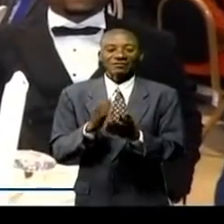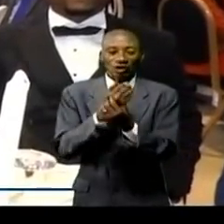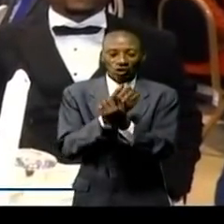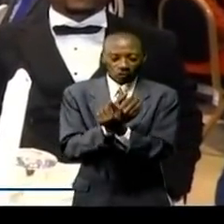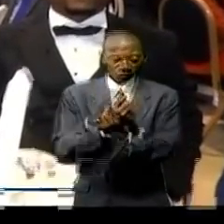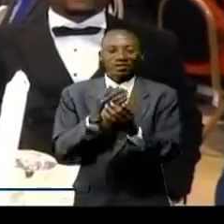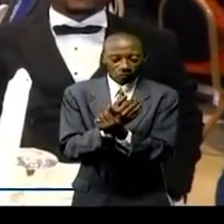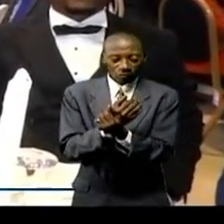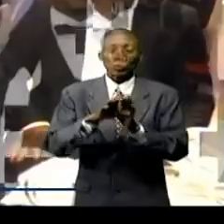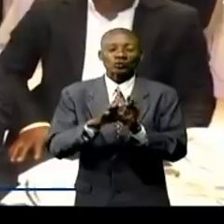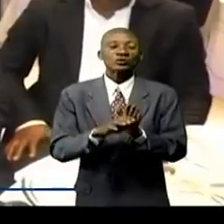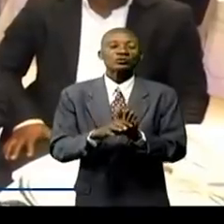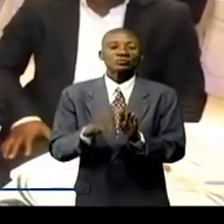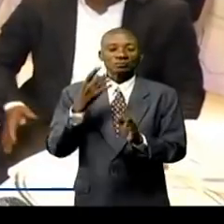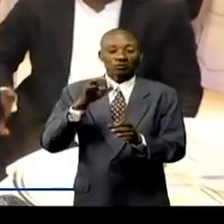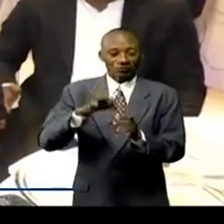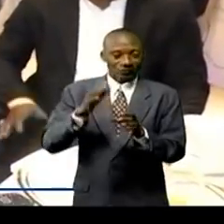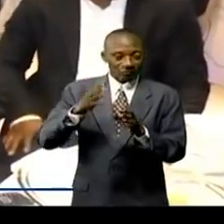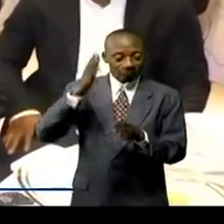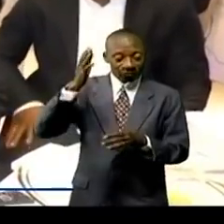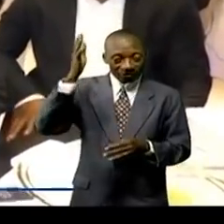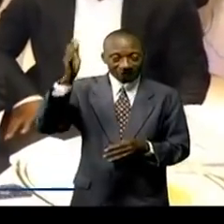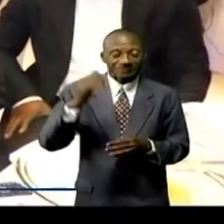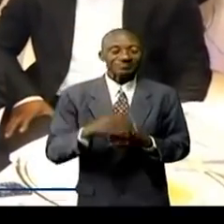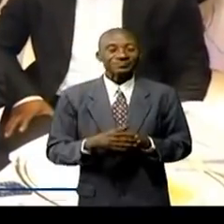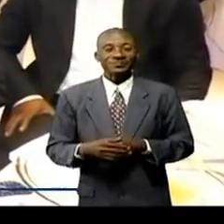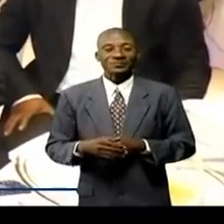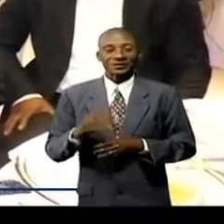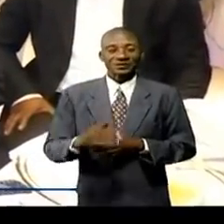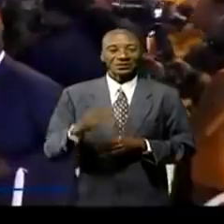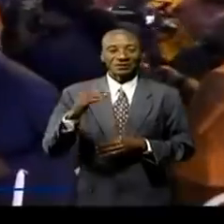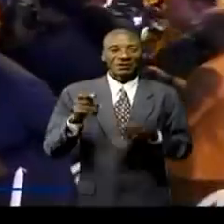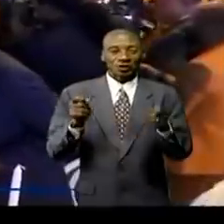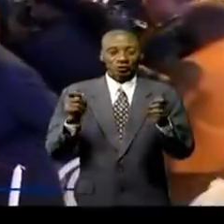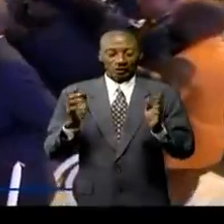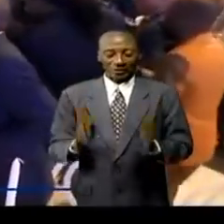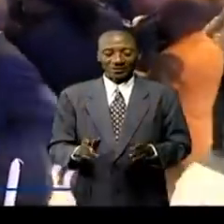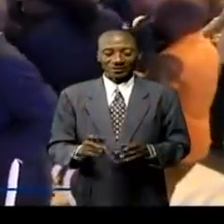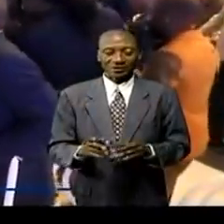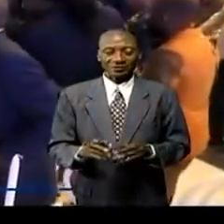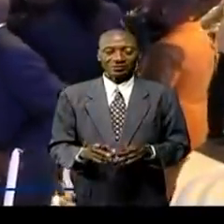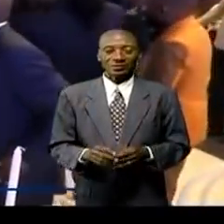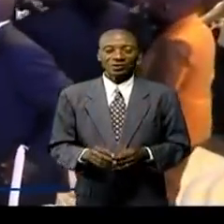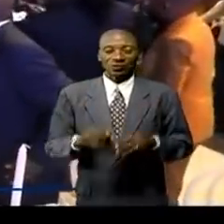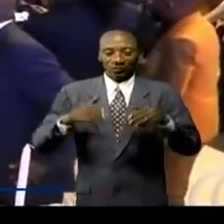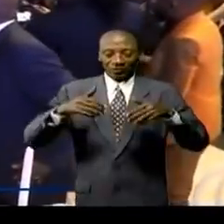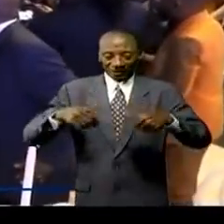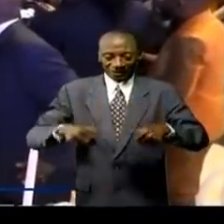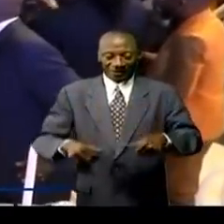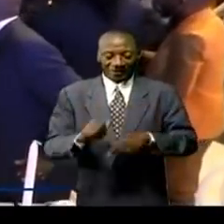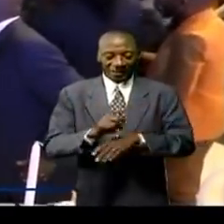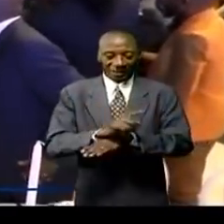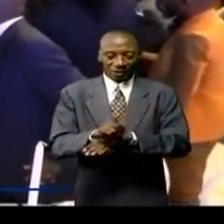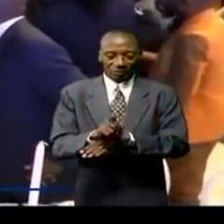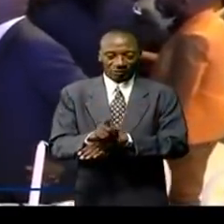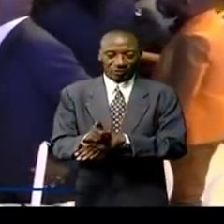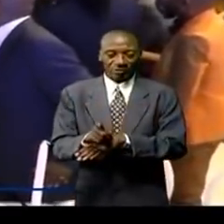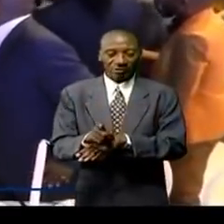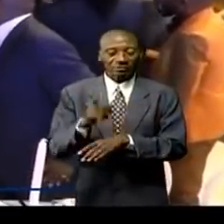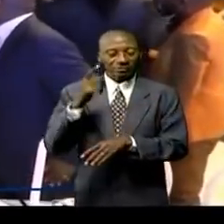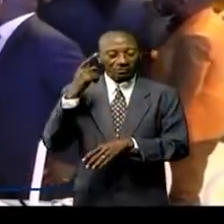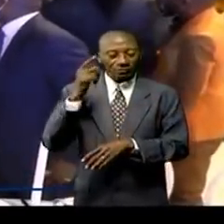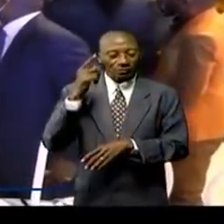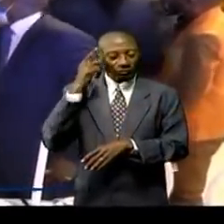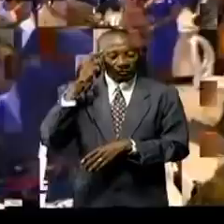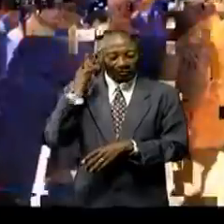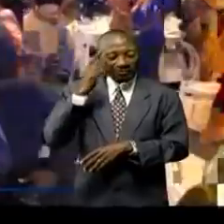la population. Étant devant la presse, une minute de silence s'est fait observer en mémoire d'un grand professionnel des médias